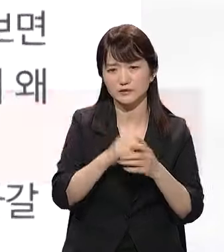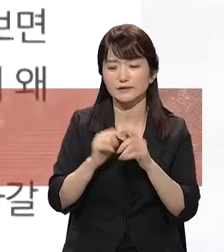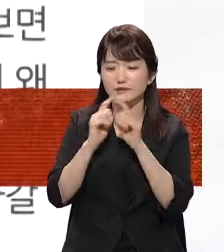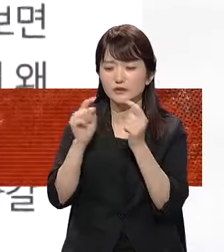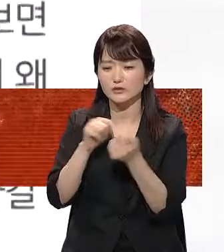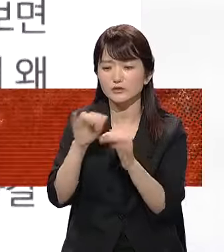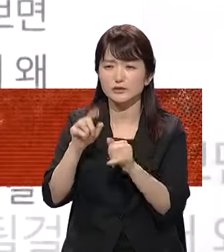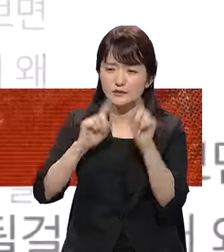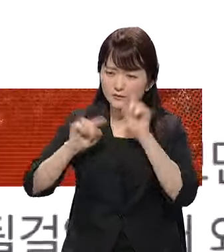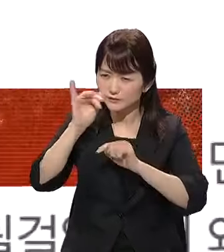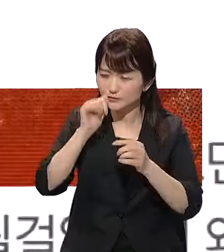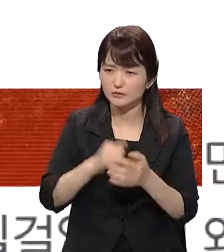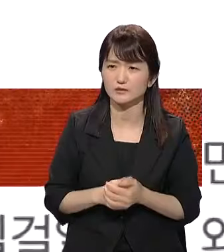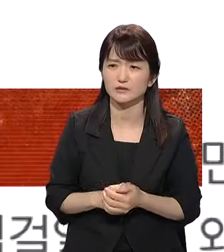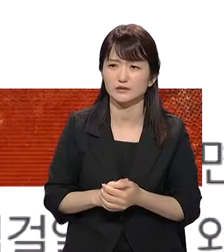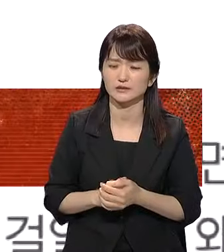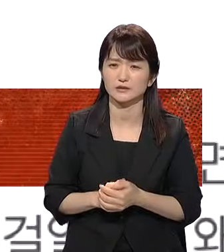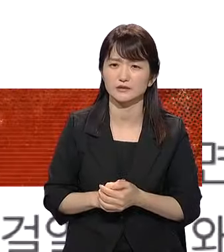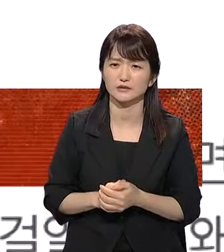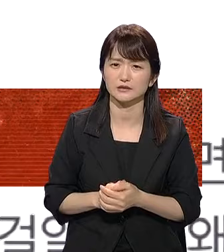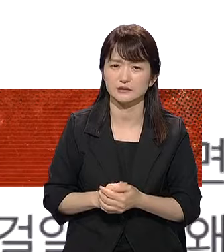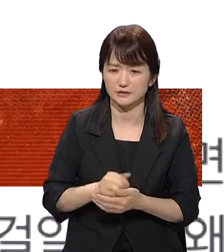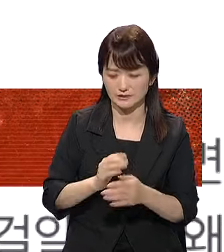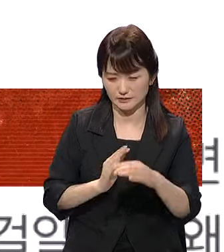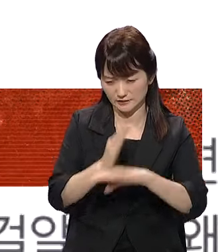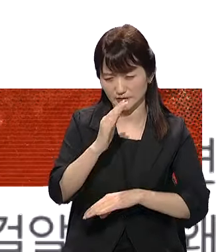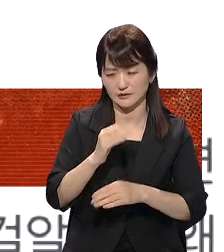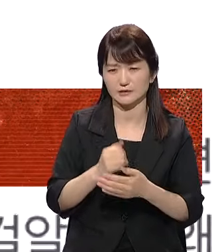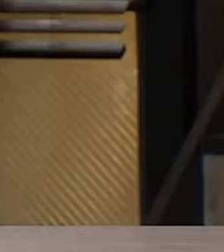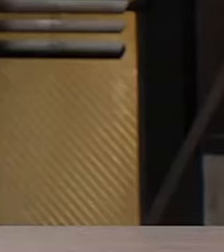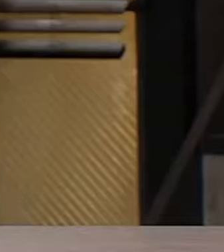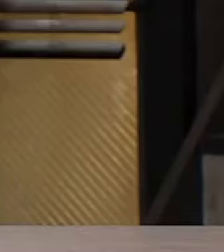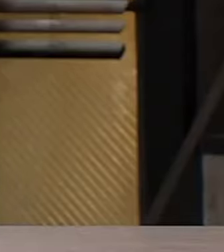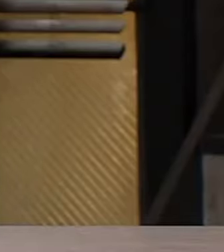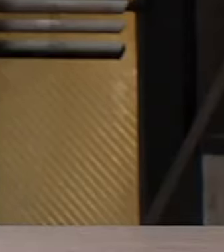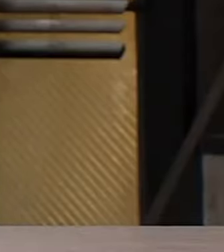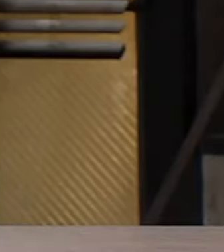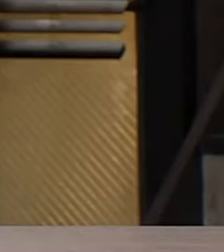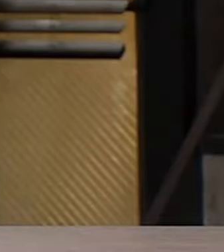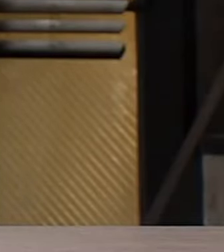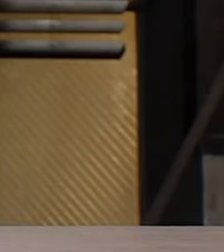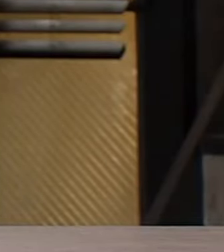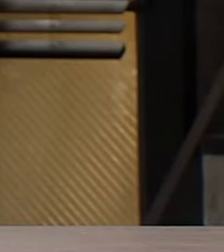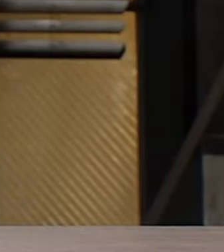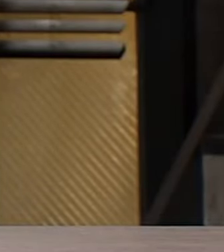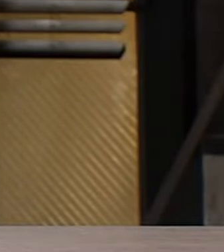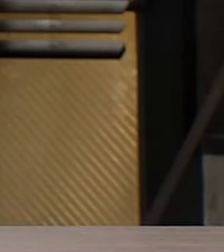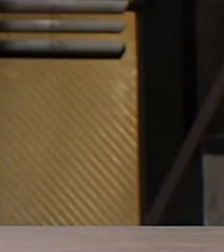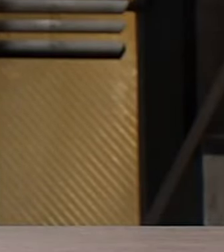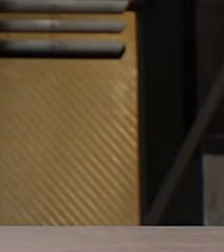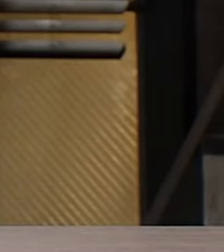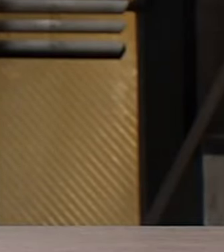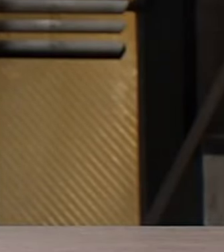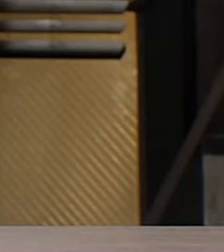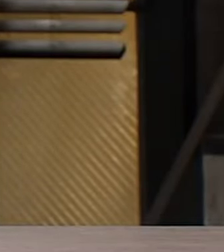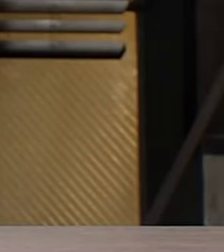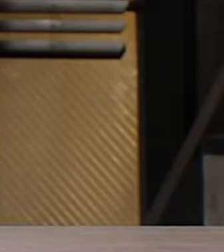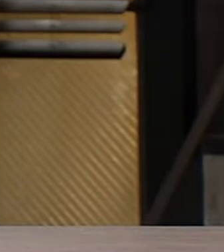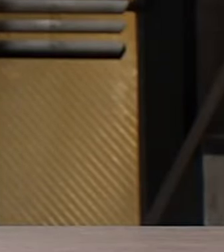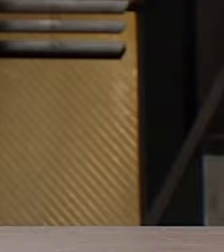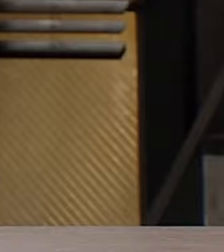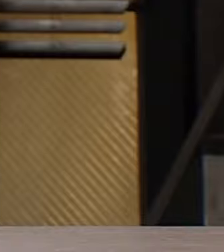썼는데 그 분은 연락이나 움직임이 없다고 합니다 그렇군요 진실 추적자 사건 반장 여러분을 사반 가족으로